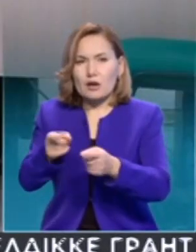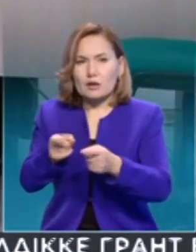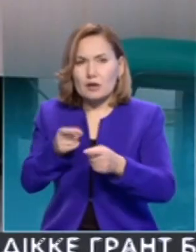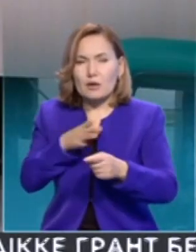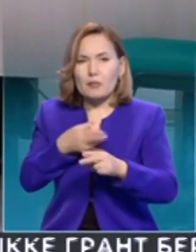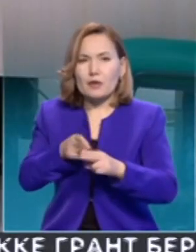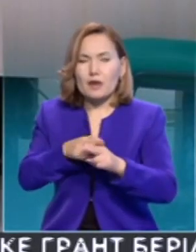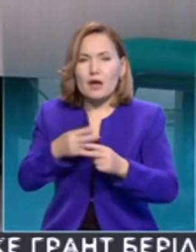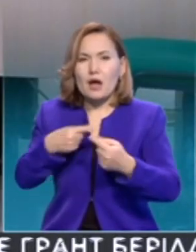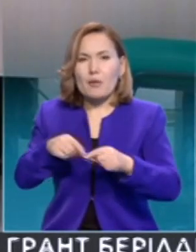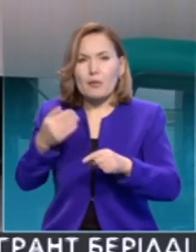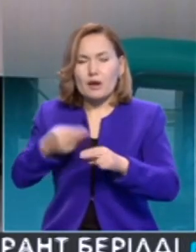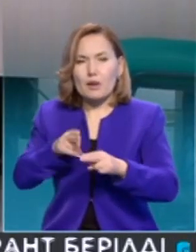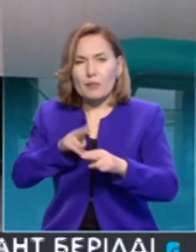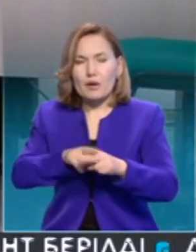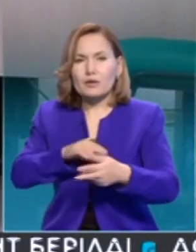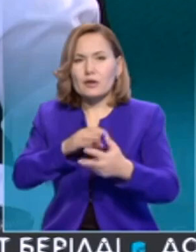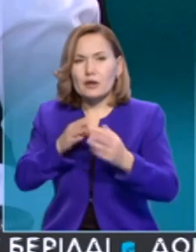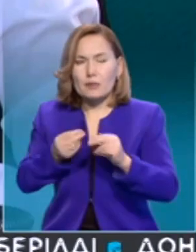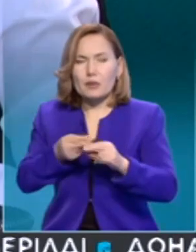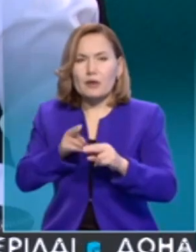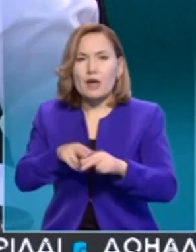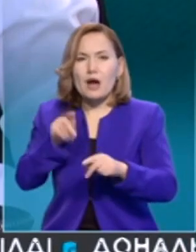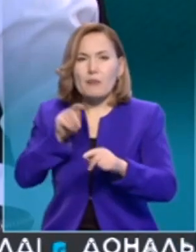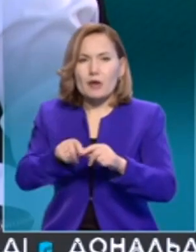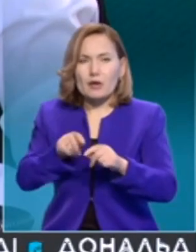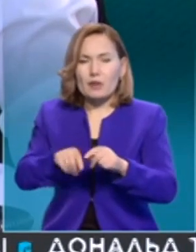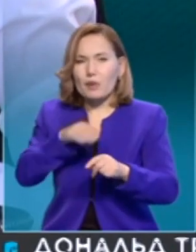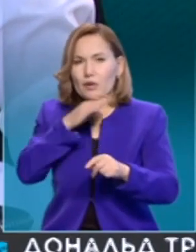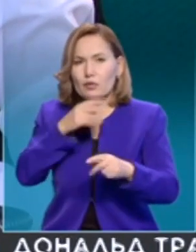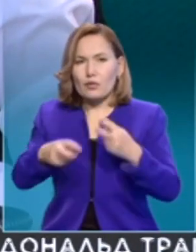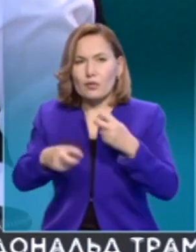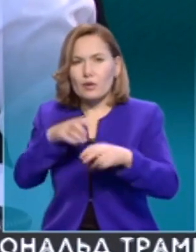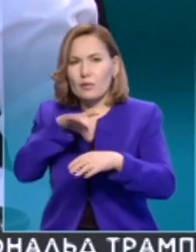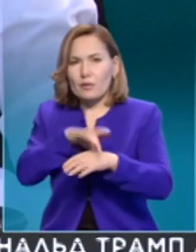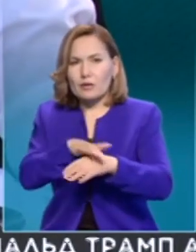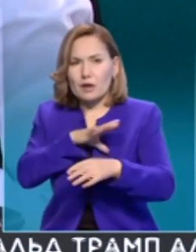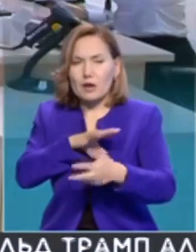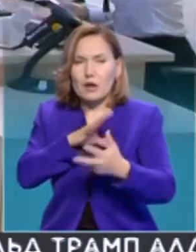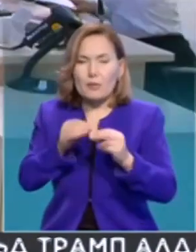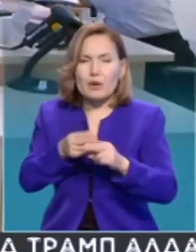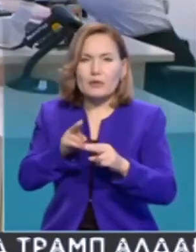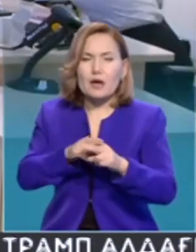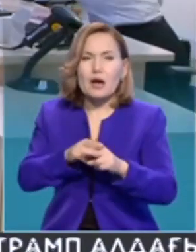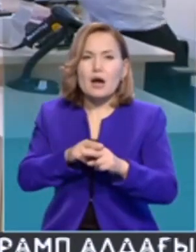тартылған. Агенттік монополияға қарсы органға белгіленген мерзімде ақпаратты ұсынбау